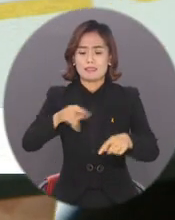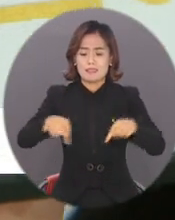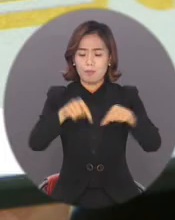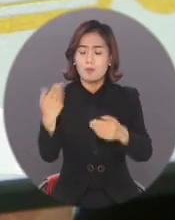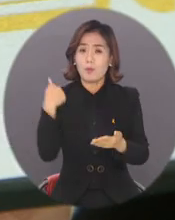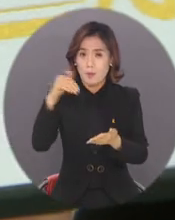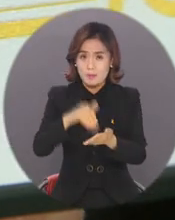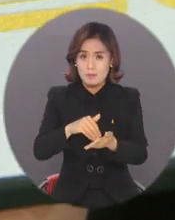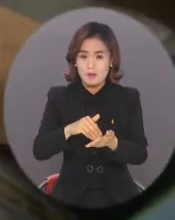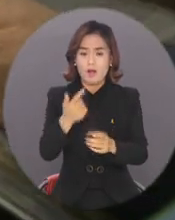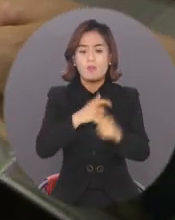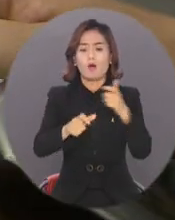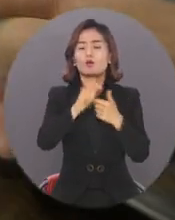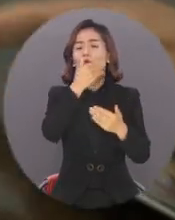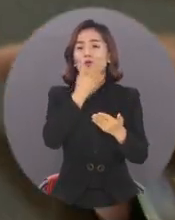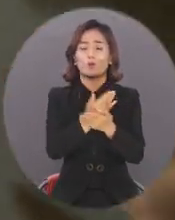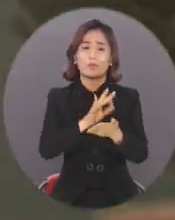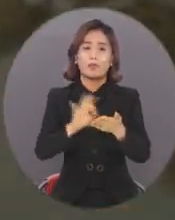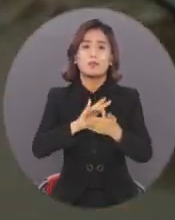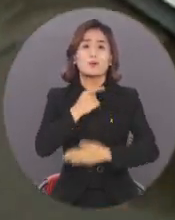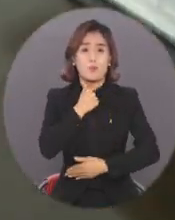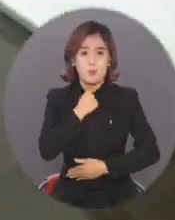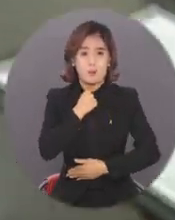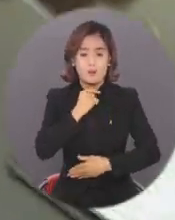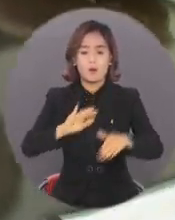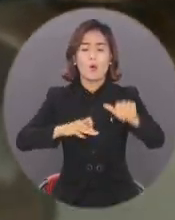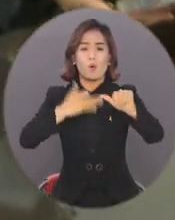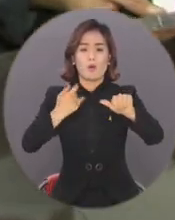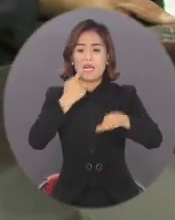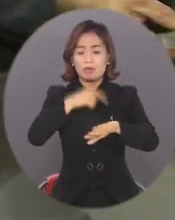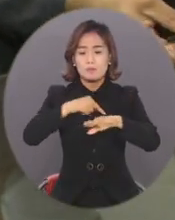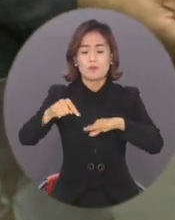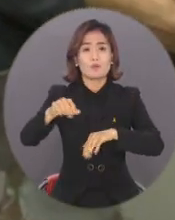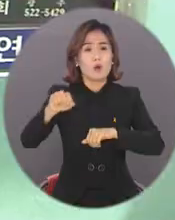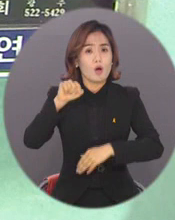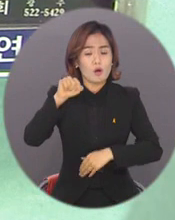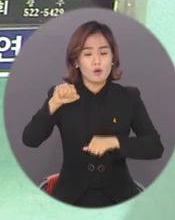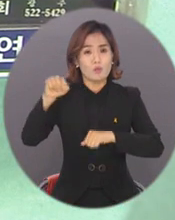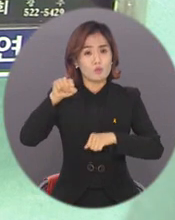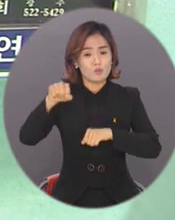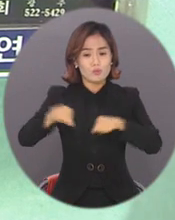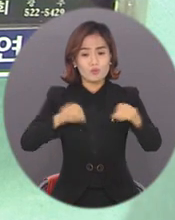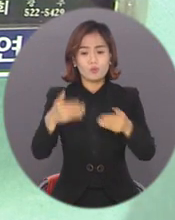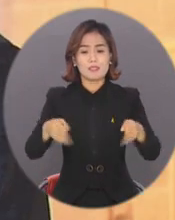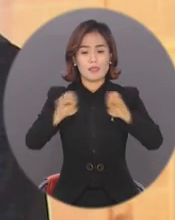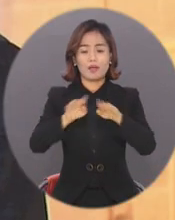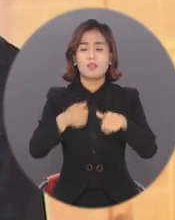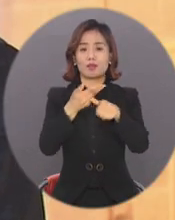테이프가 보다 소중하게 쓰여지길 바란다며 5.18 민주화운동 기념관에 테이프를